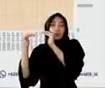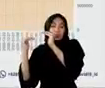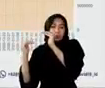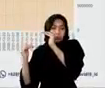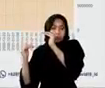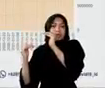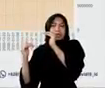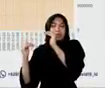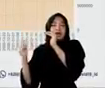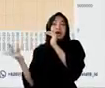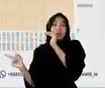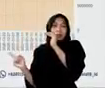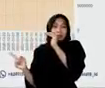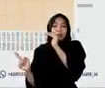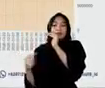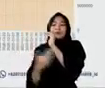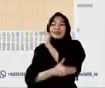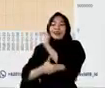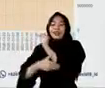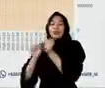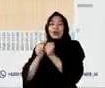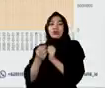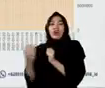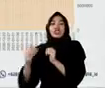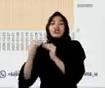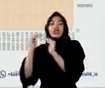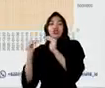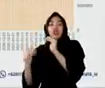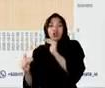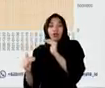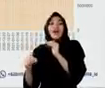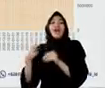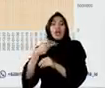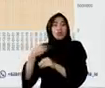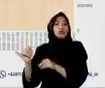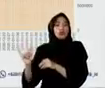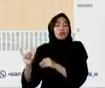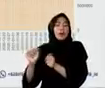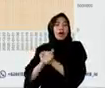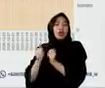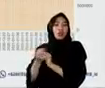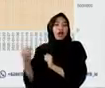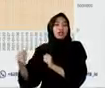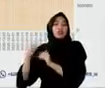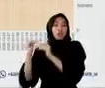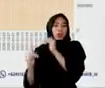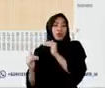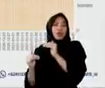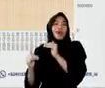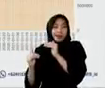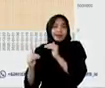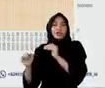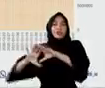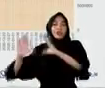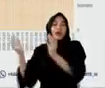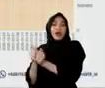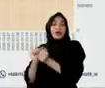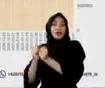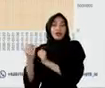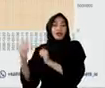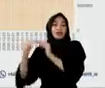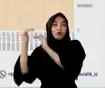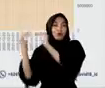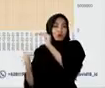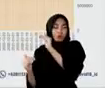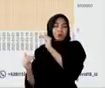turunnya kasus aktif pada berbagai negara di dunia termasuk Indonesia. Tren perkembangan kasus aktif dunia